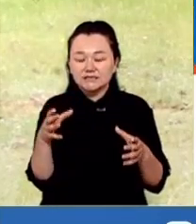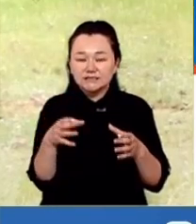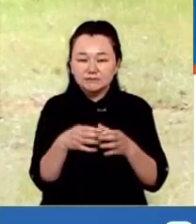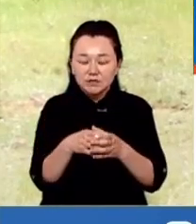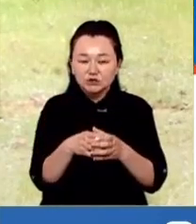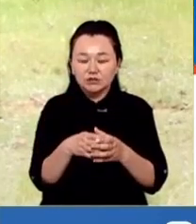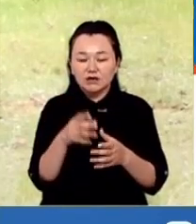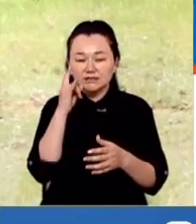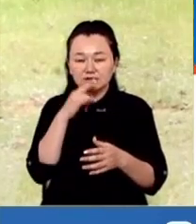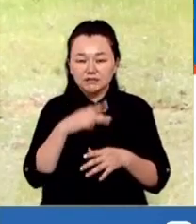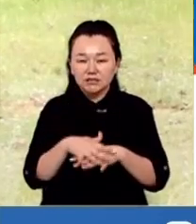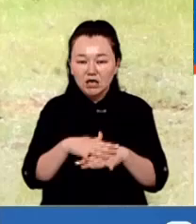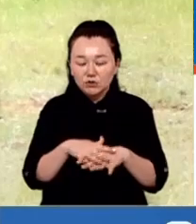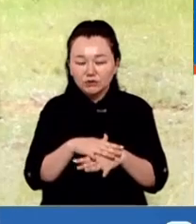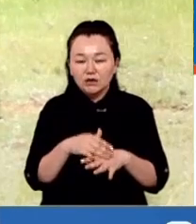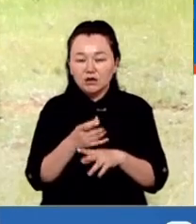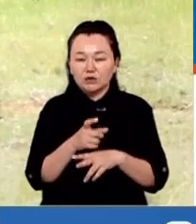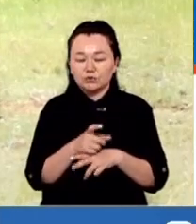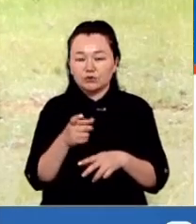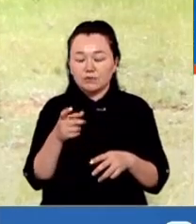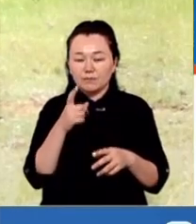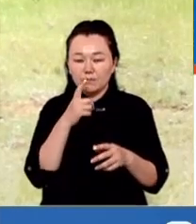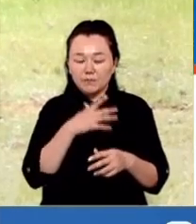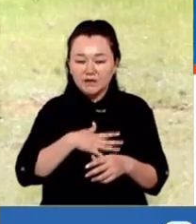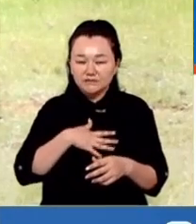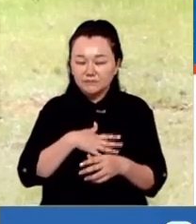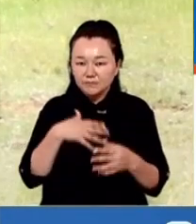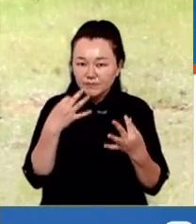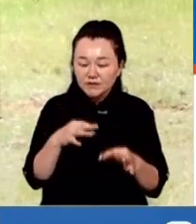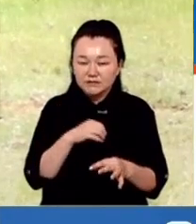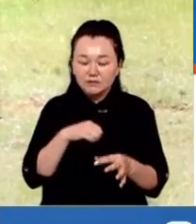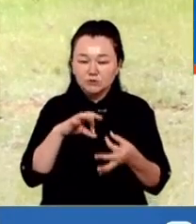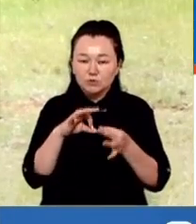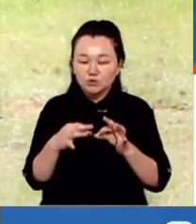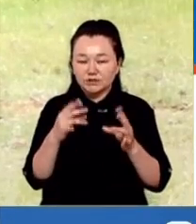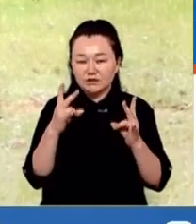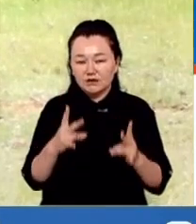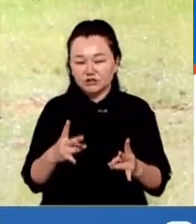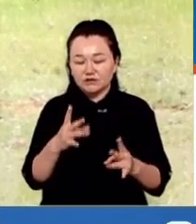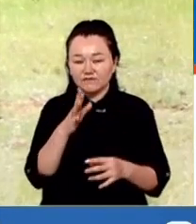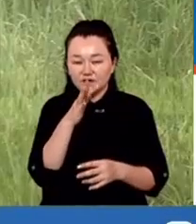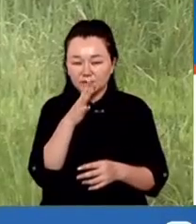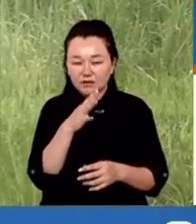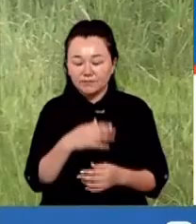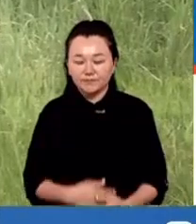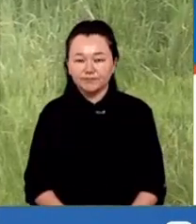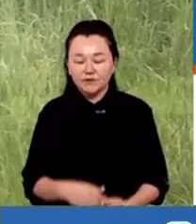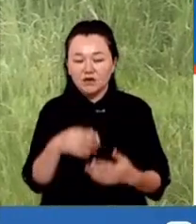казахского народа которые позволяли переживать даже самые сложные и трагичные времена